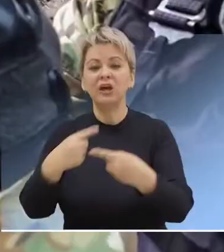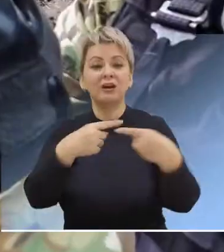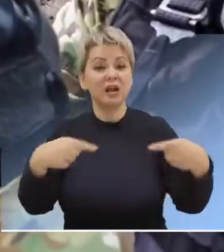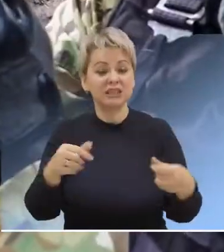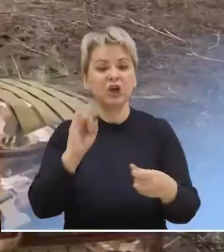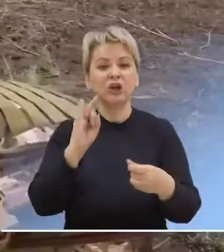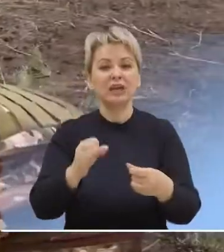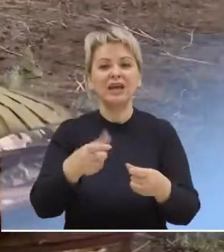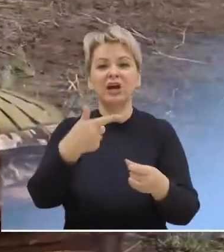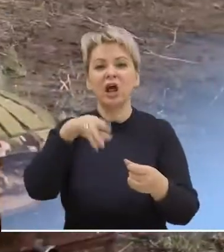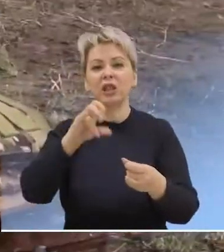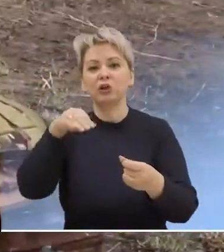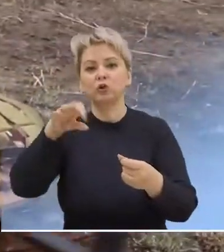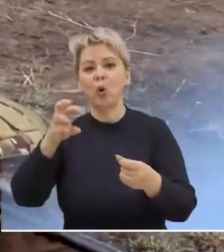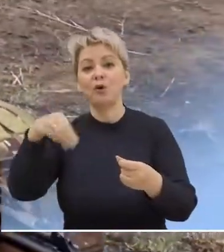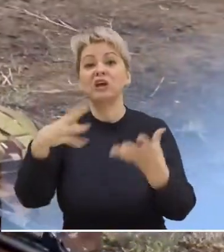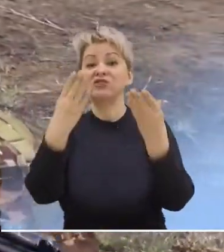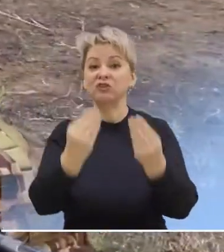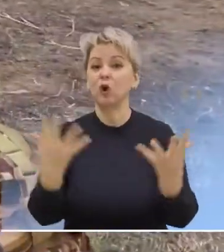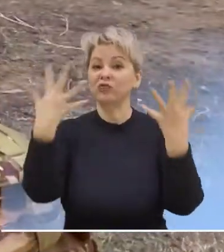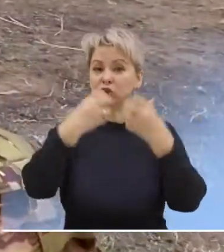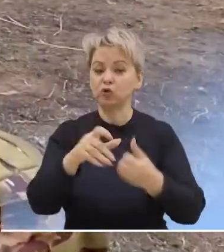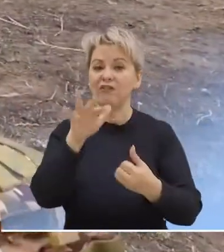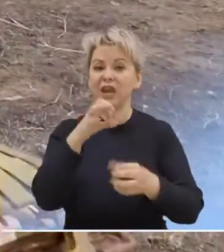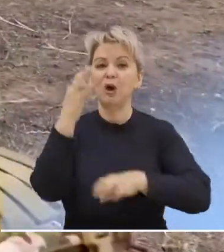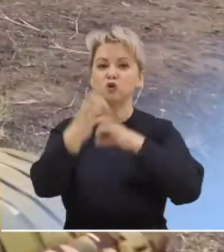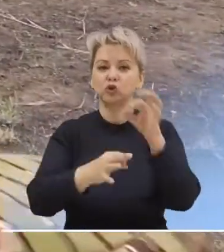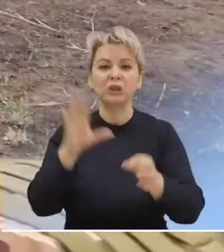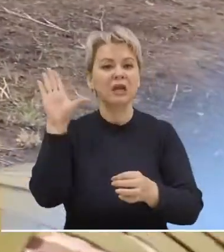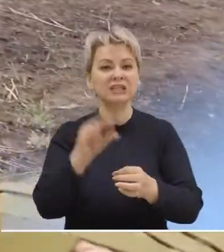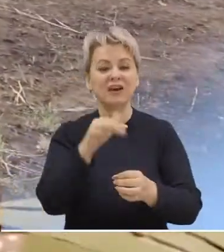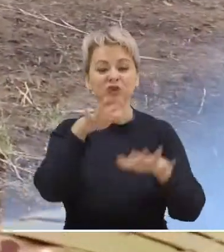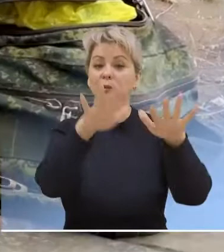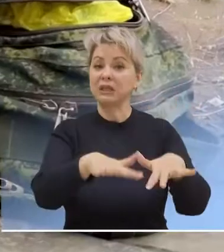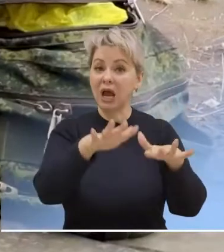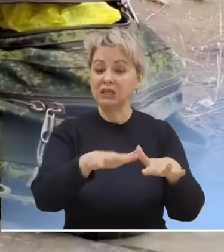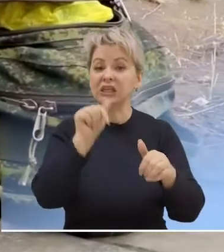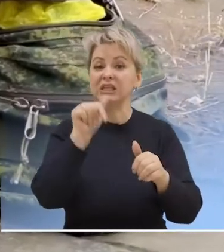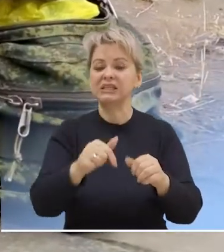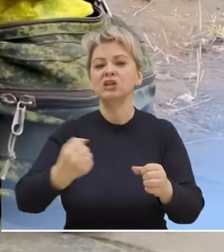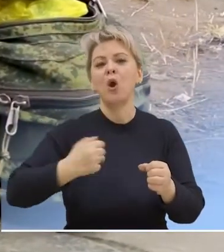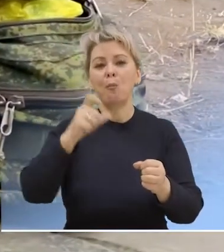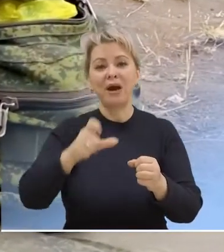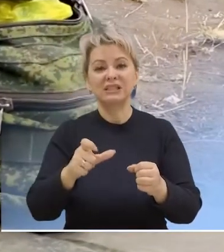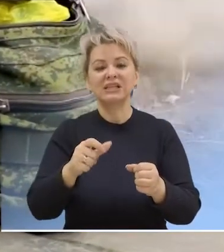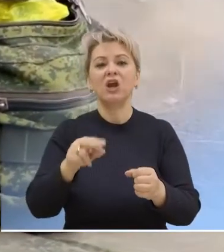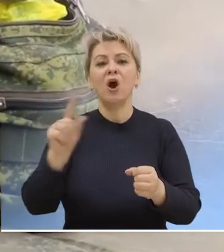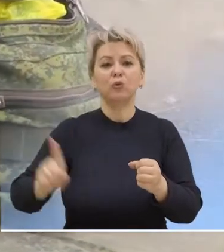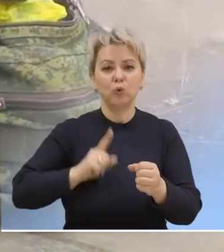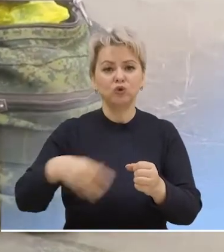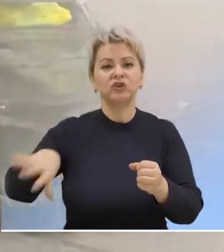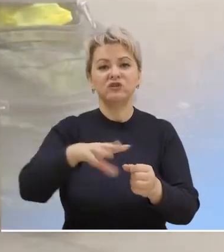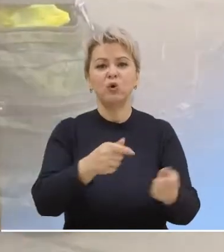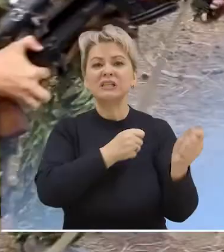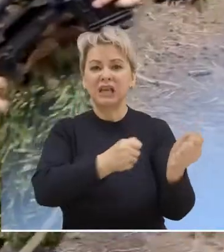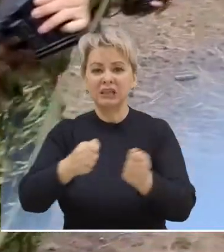снайперской винтовки и гранатомета как в дневное, так и в ночное время суток. За все время нахождения на полигоне бойцы оттачивают навыки стрельбы